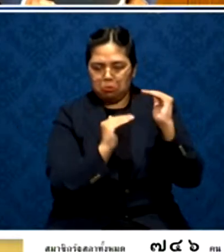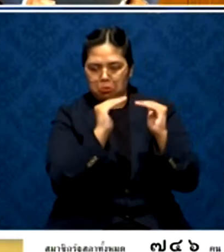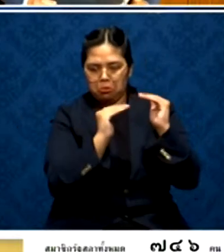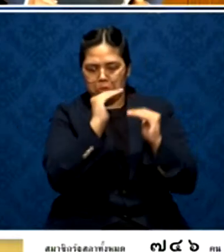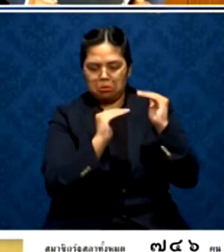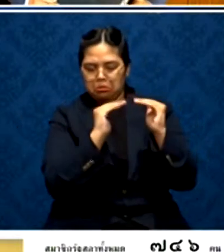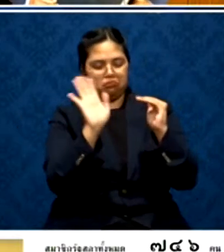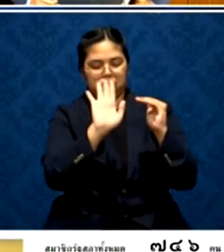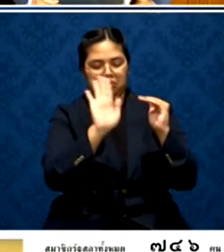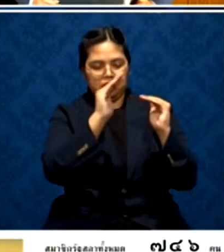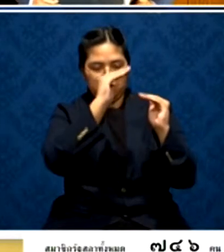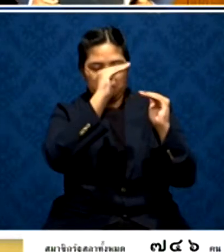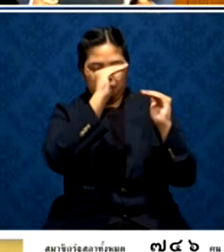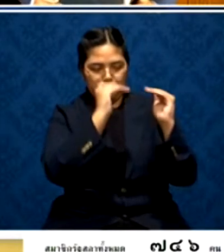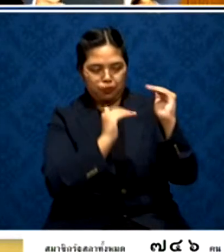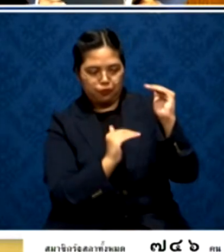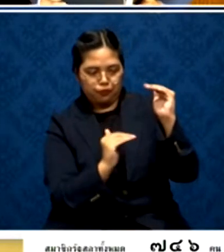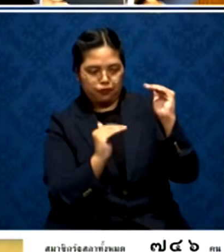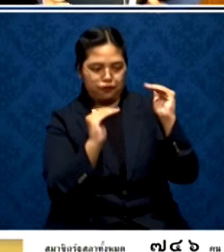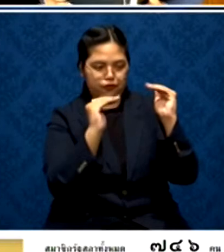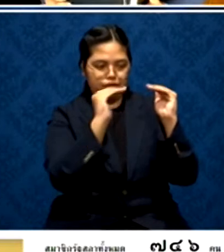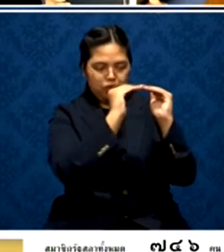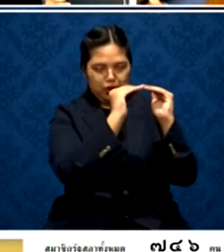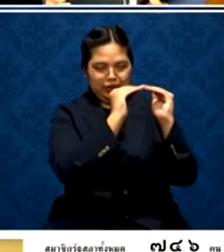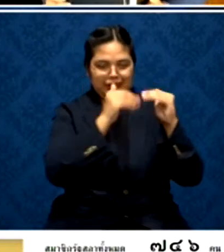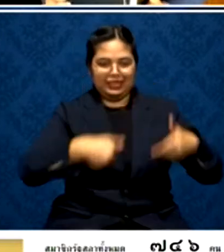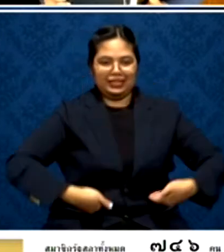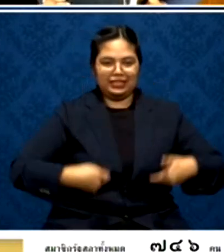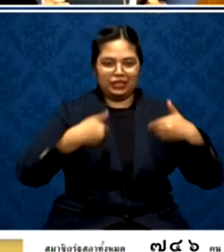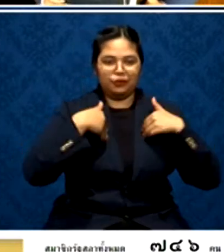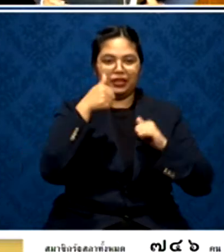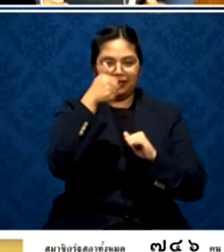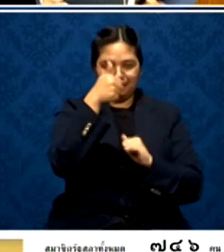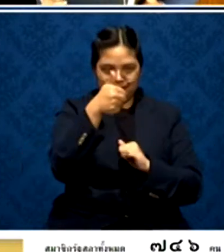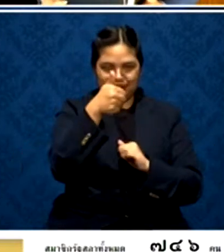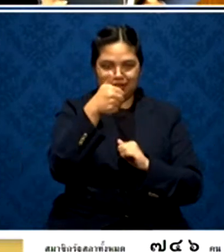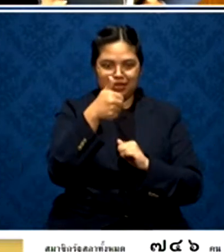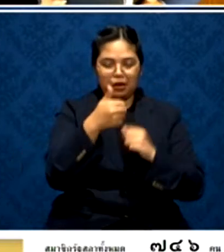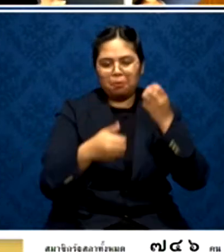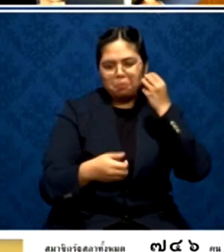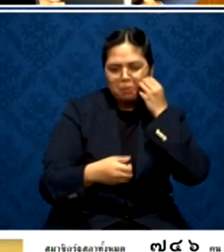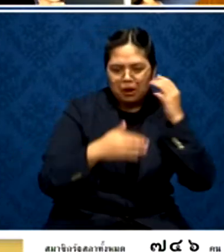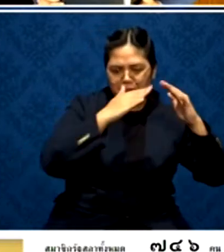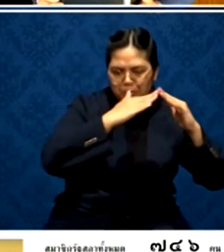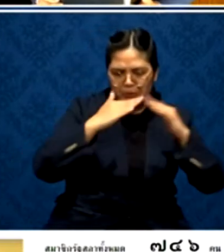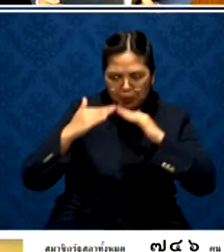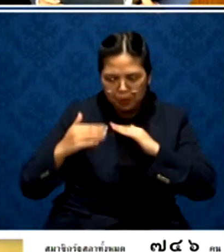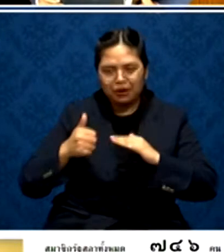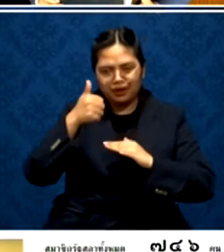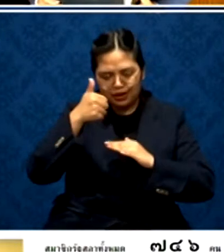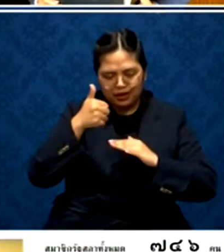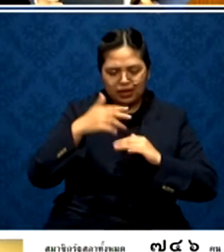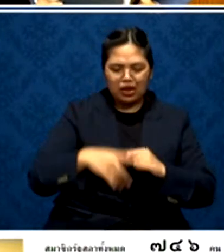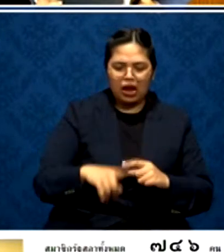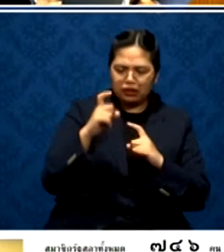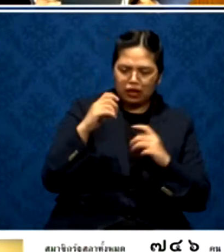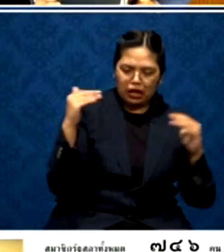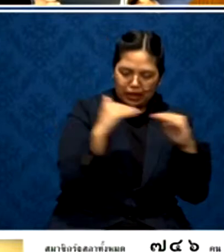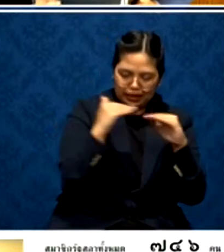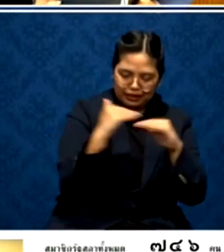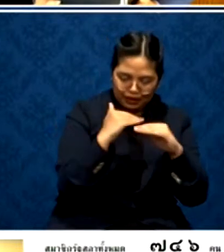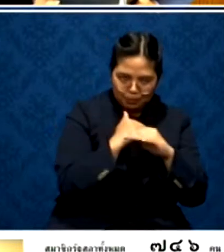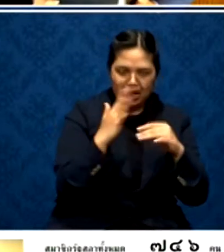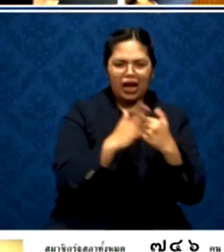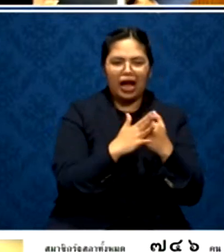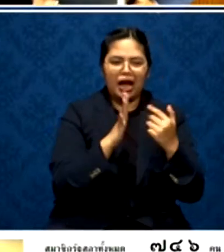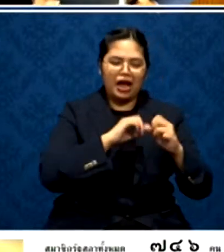ในสังคมไทยการส่งเสริมความเป็นอยู่ที่ดีสำหรับทุกคนอาทิความปลอดภัยทางถนนการ